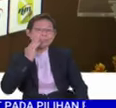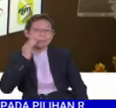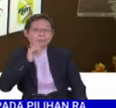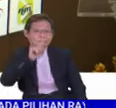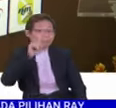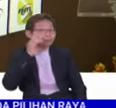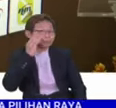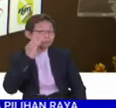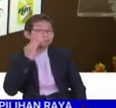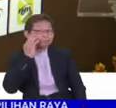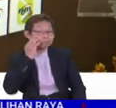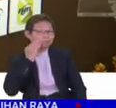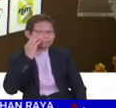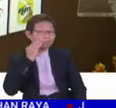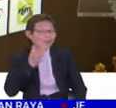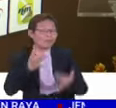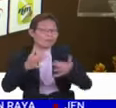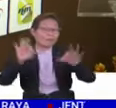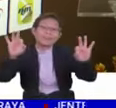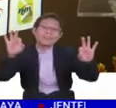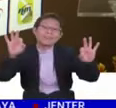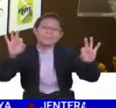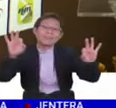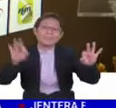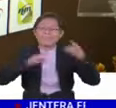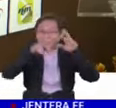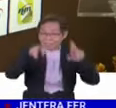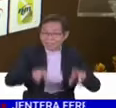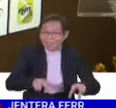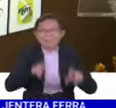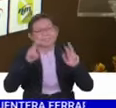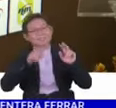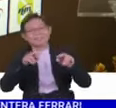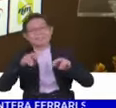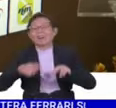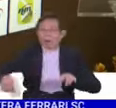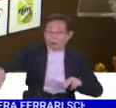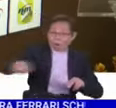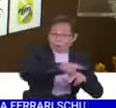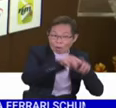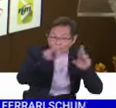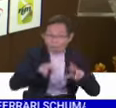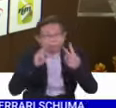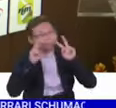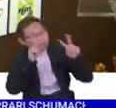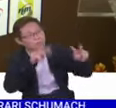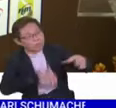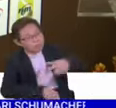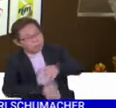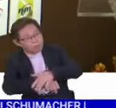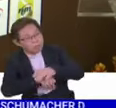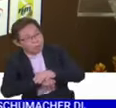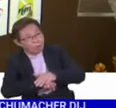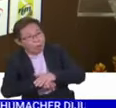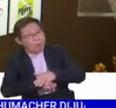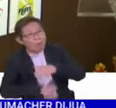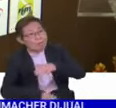experience atau pengalaman secara percuma di mana rakyat dapat menonton ya bola sepak bertaraf